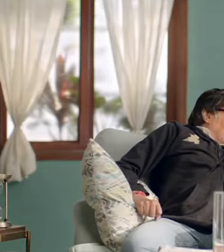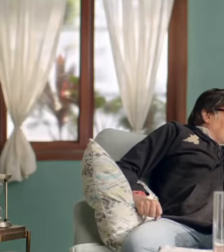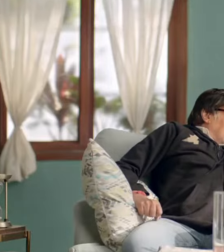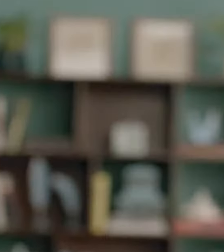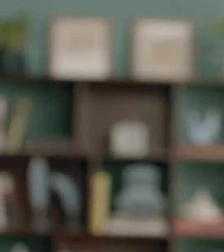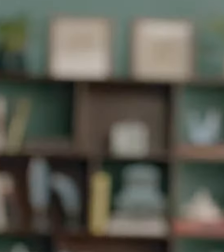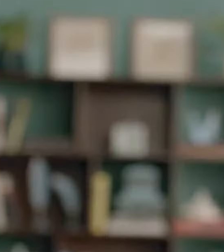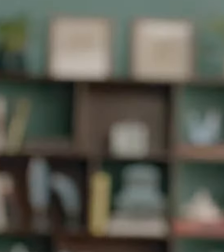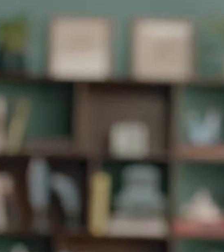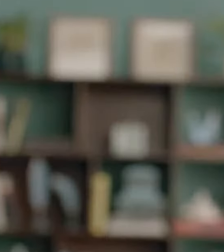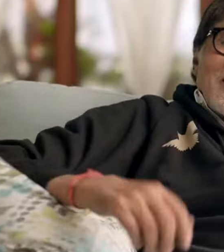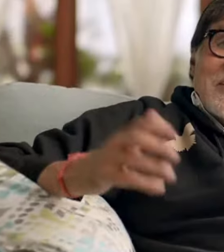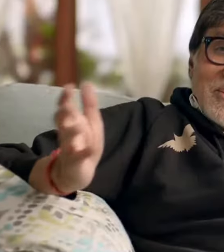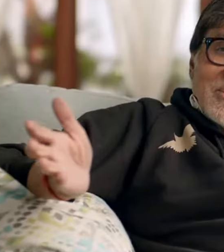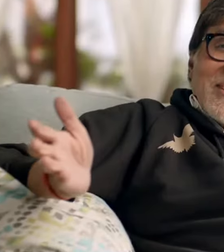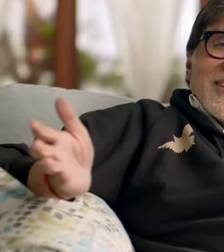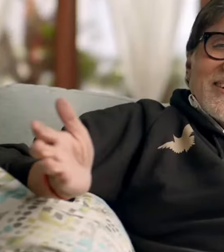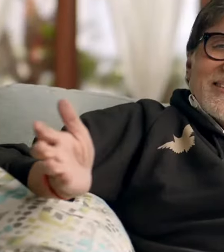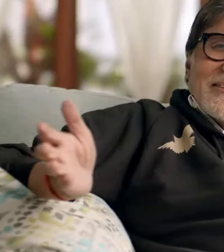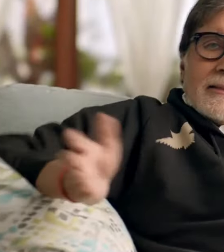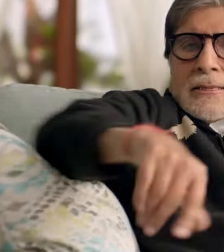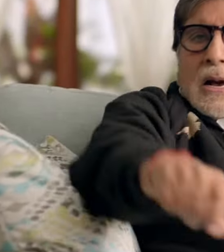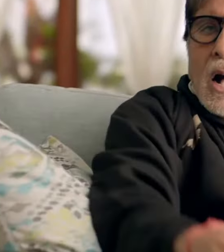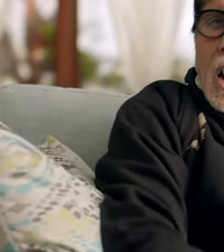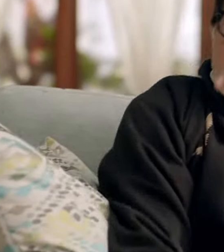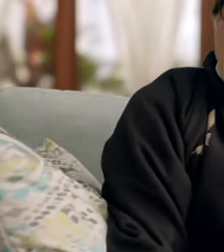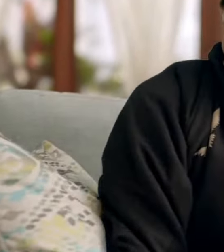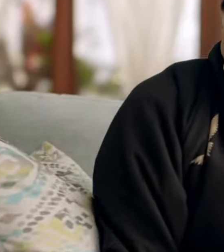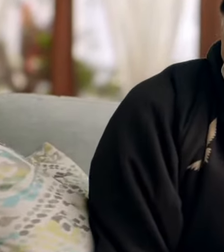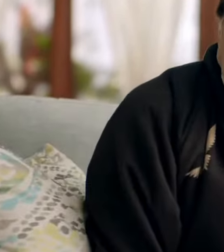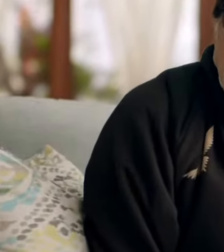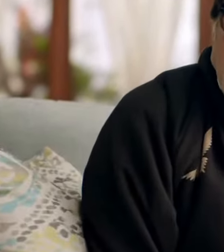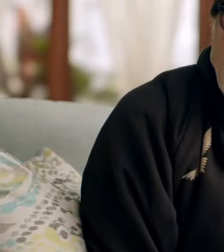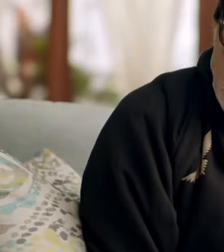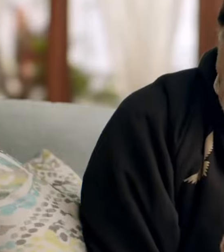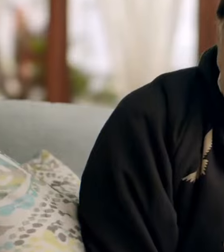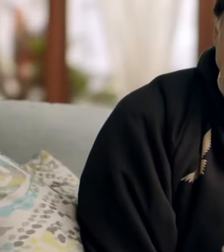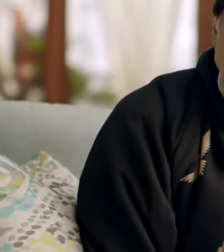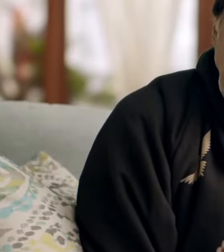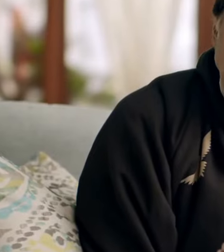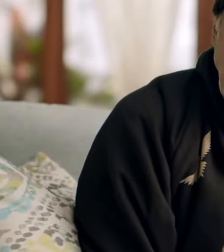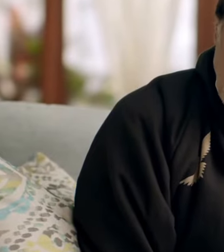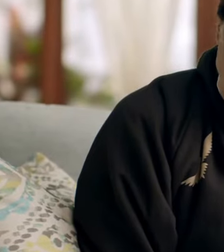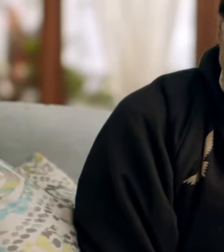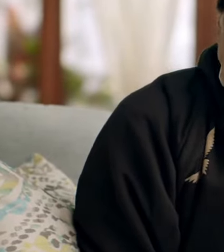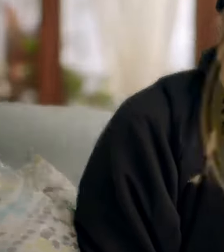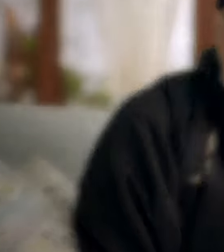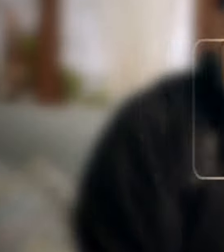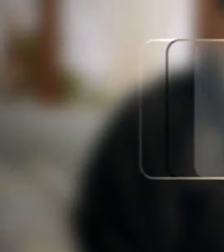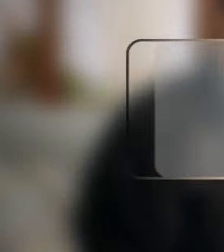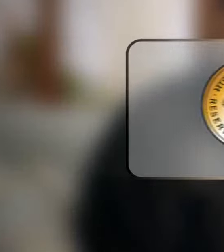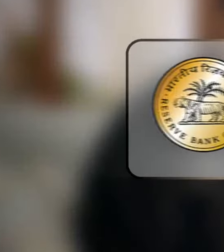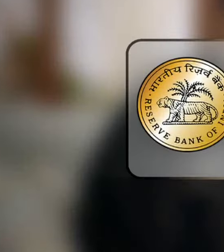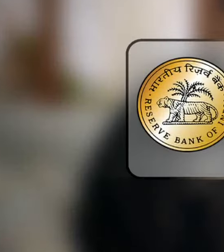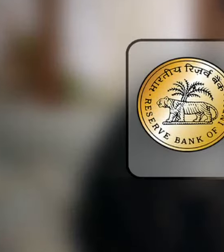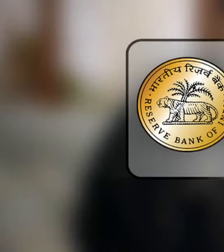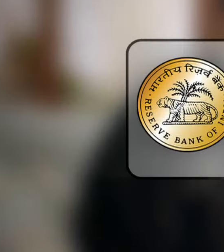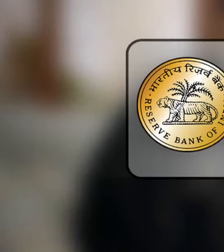ये पिंक ब्रश। योर द लिमिट। लिमिट तो सेट है। RBI कहता है जानकार बनिए, सतर्क रहिए।